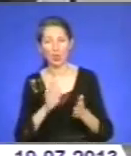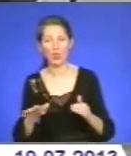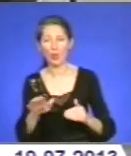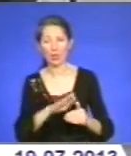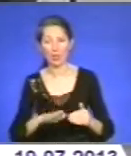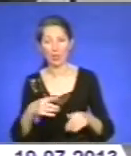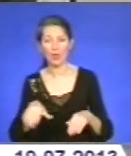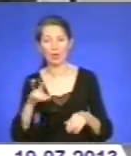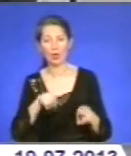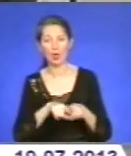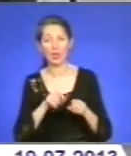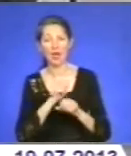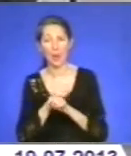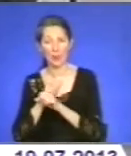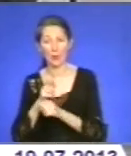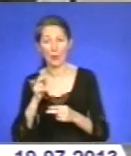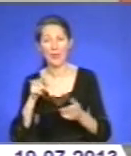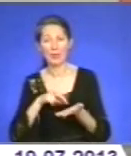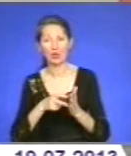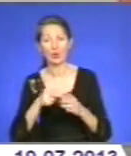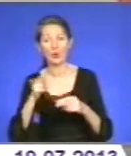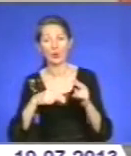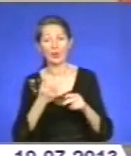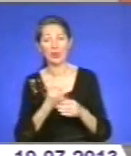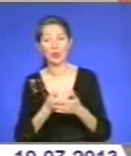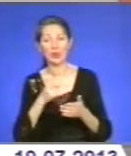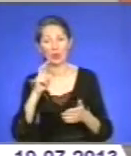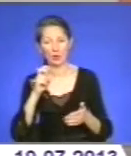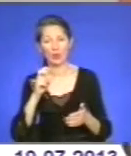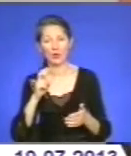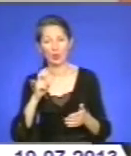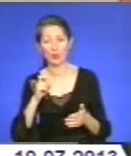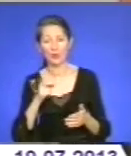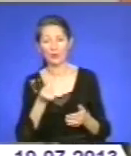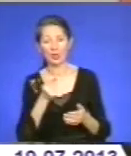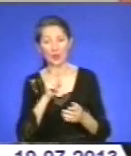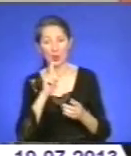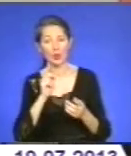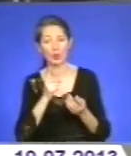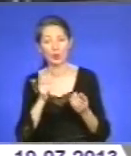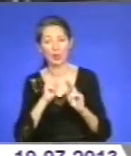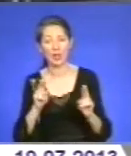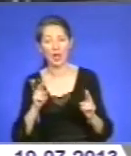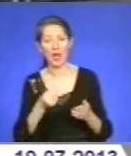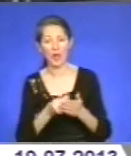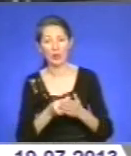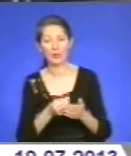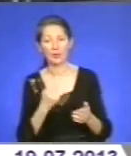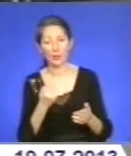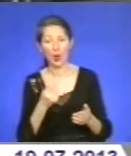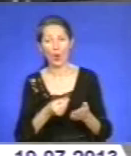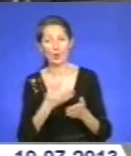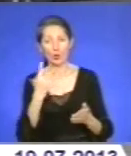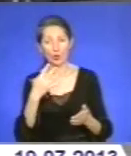таких паркінгів планують побудувати близько 200. Про гроші поки не йдеться. Вартість першого фахівці оцінюють у майже 45